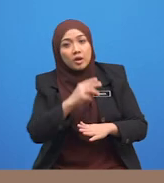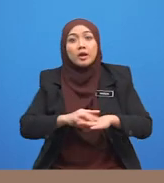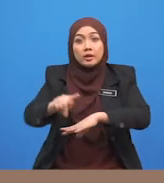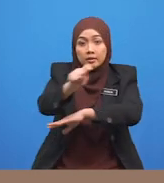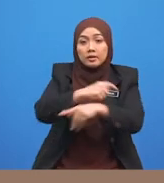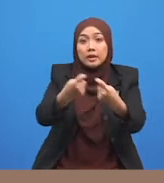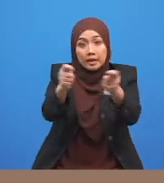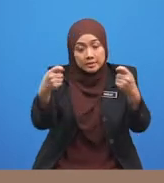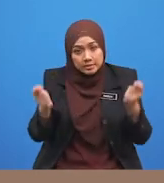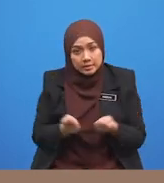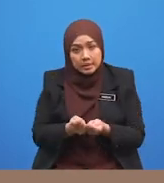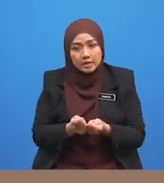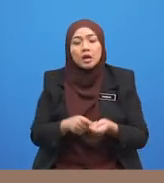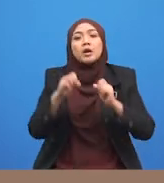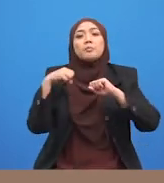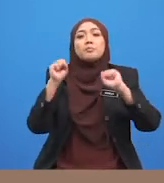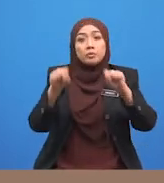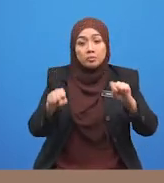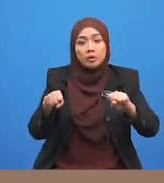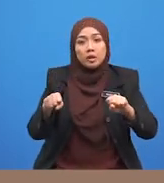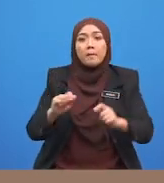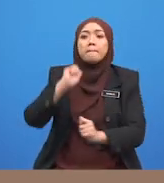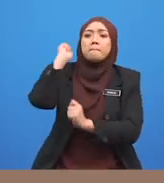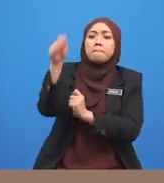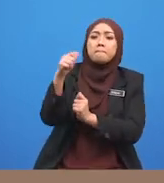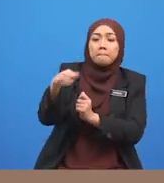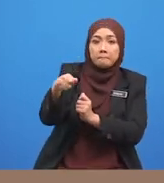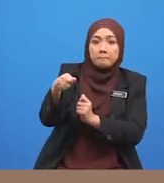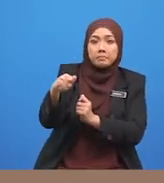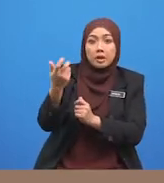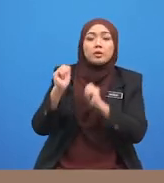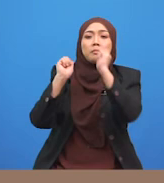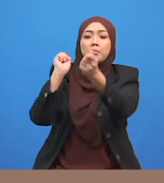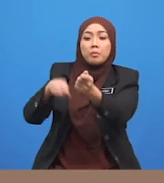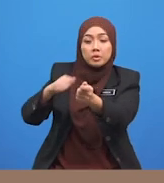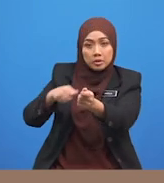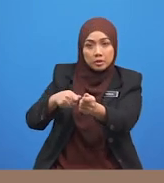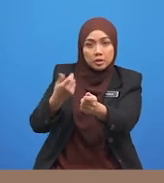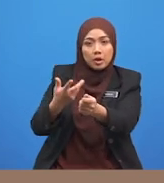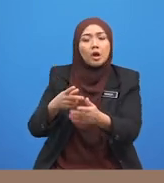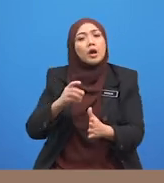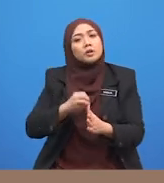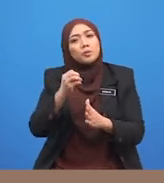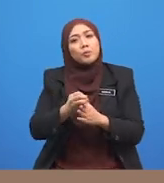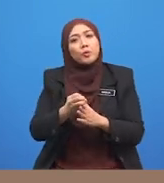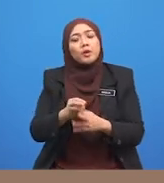juga boleh memancing dan melihat suasana tasik yang jauh dari kehidupan